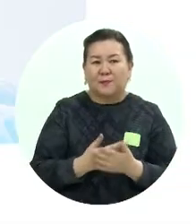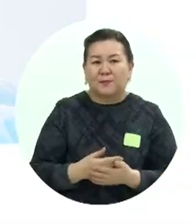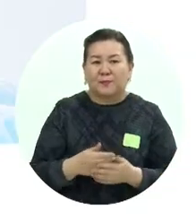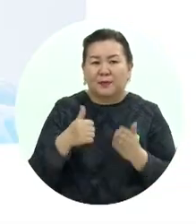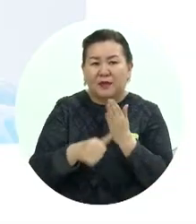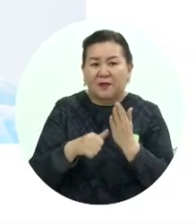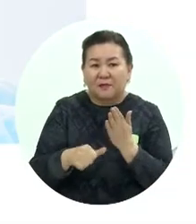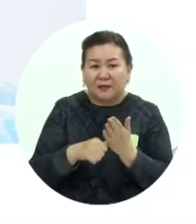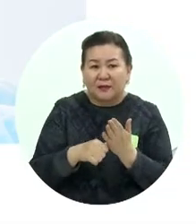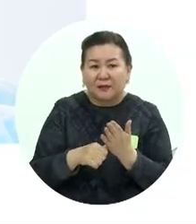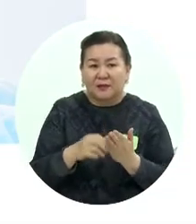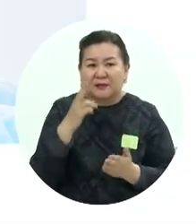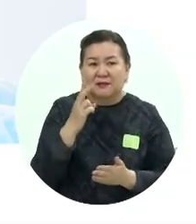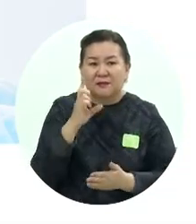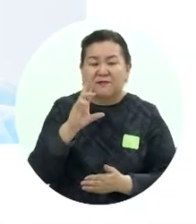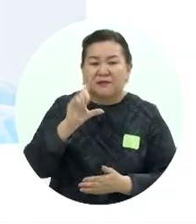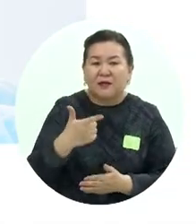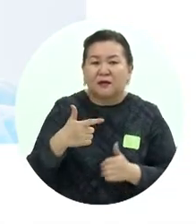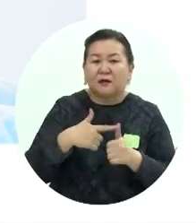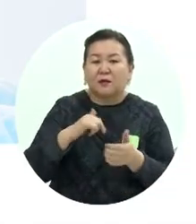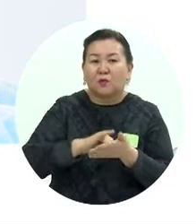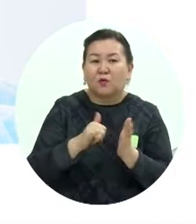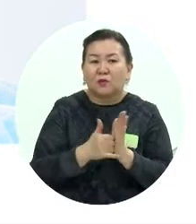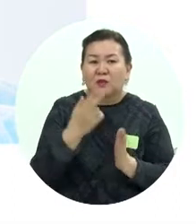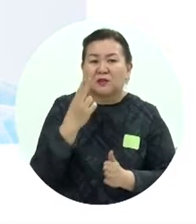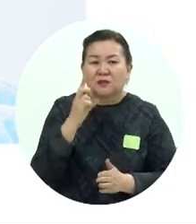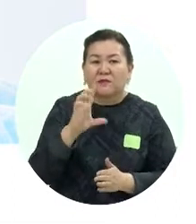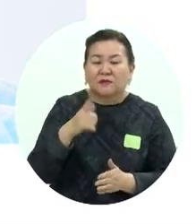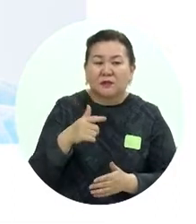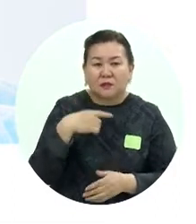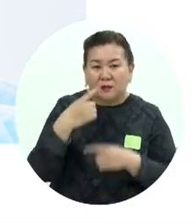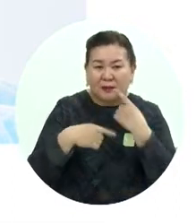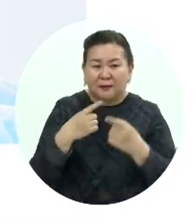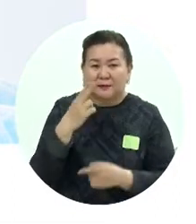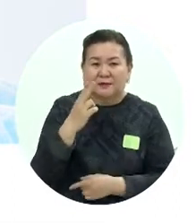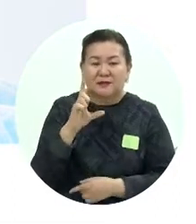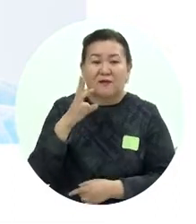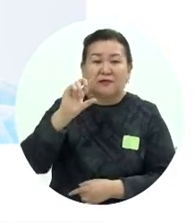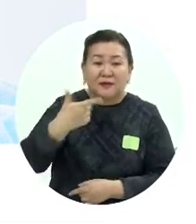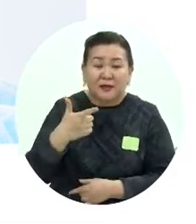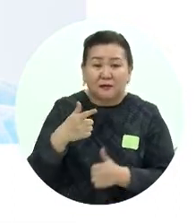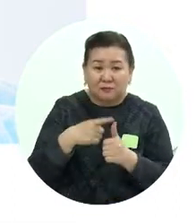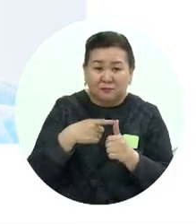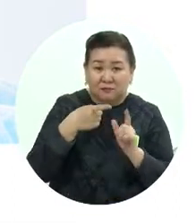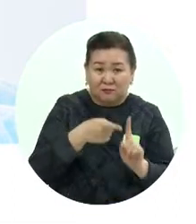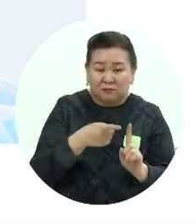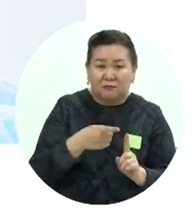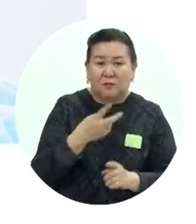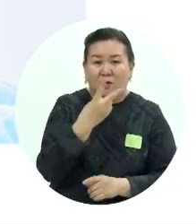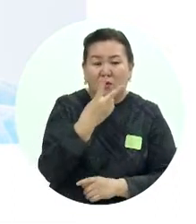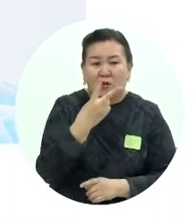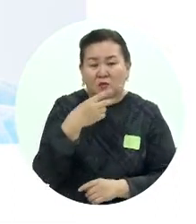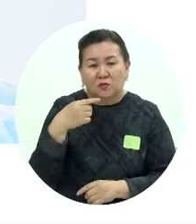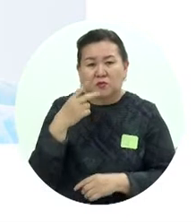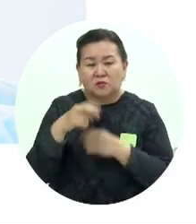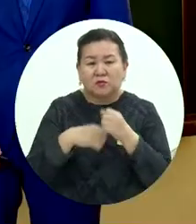А мөсөлөгтэй холбоотой бол цэвдэг гэсэн ойлголт бас гарч иж байгаа. За тэгэхээр цэвдгийн тухай хэлэлцэн талаар авч үзье. Цэвдэг гэдэг нь 2-оос доошгүй